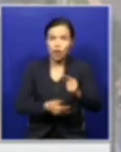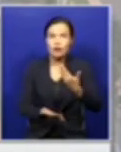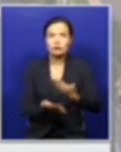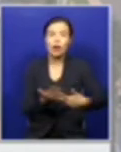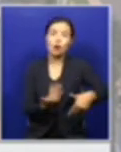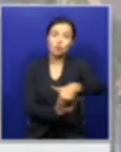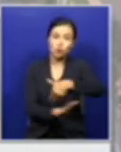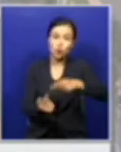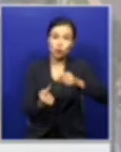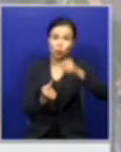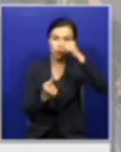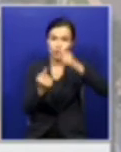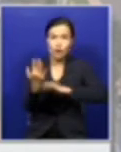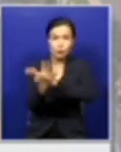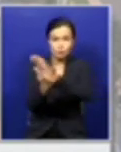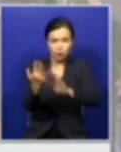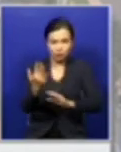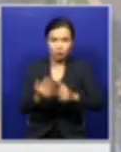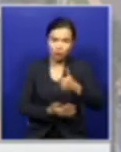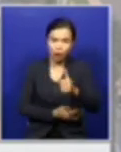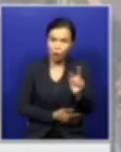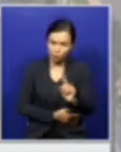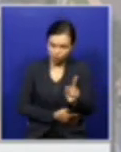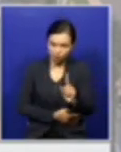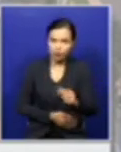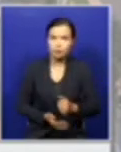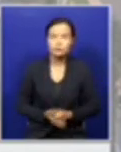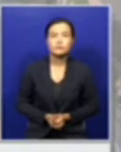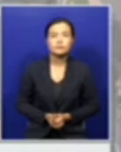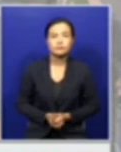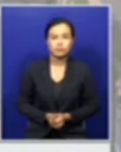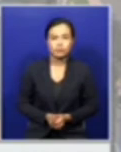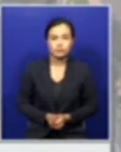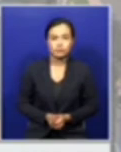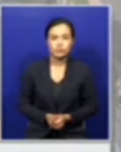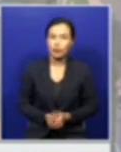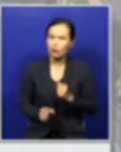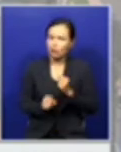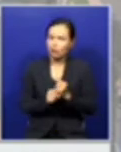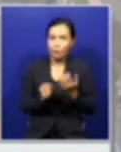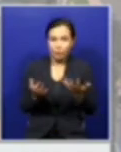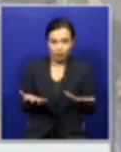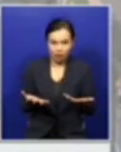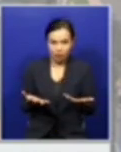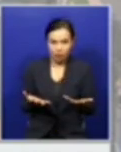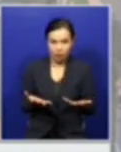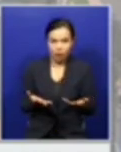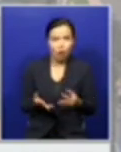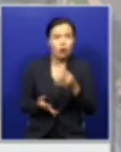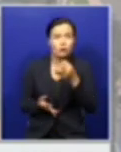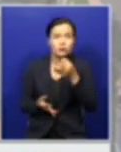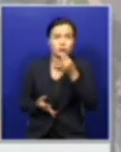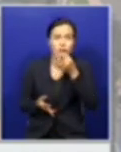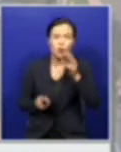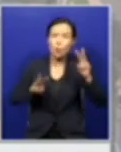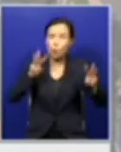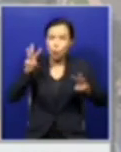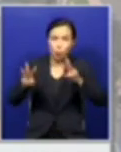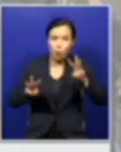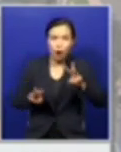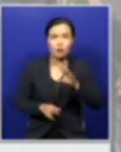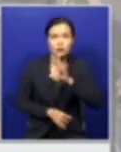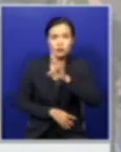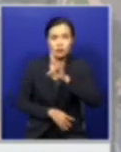ในบ้านเราในบ้านนอกคอกนาได้อย่างไรและท่านจะทำอย่างไรให้คนตกงาน 7-10 ล้านค